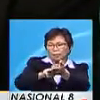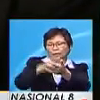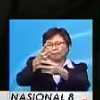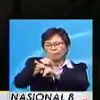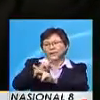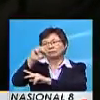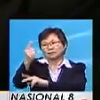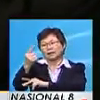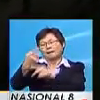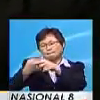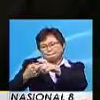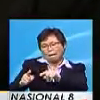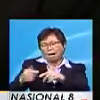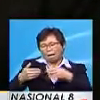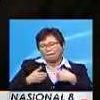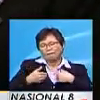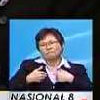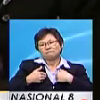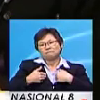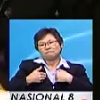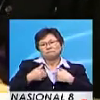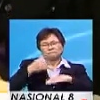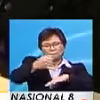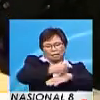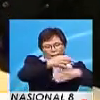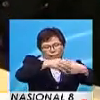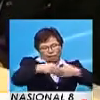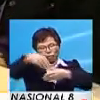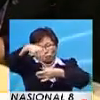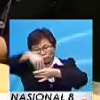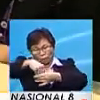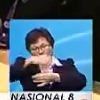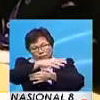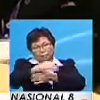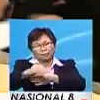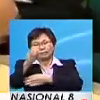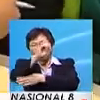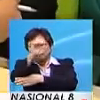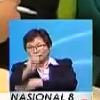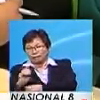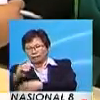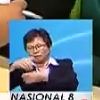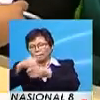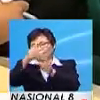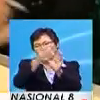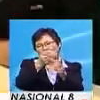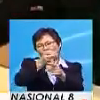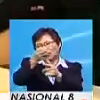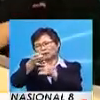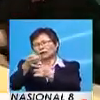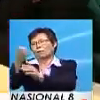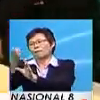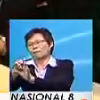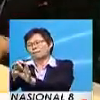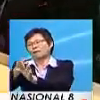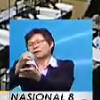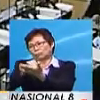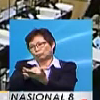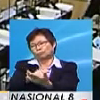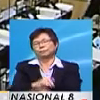sahaja namunut mengambil kira garis panduan dalaman dan pemarkahan kredit dalam bank atau institusi